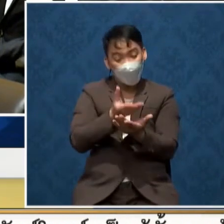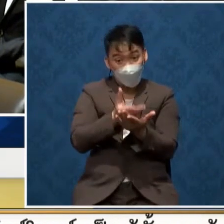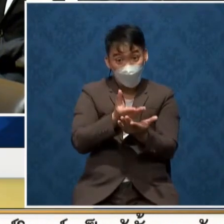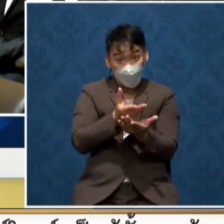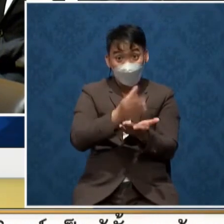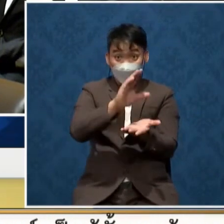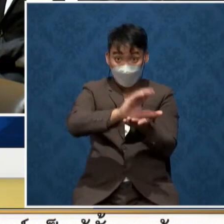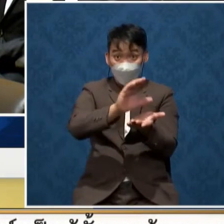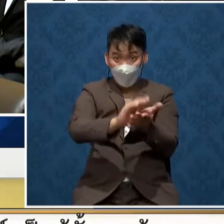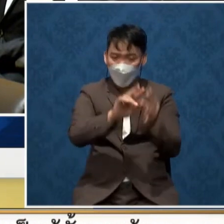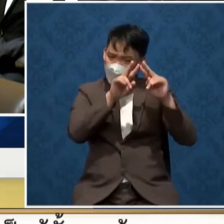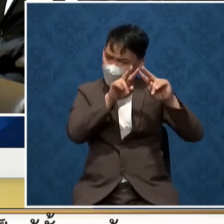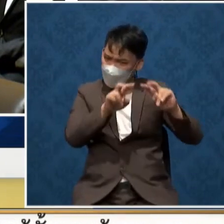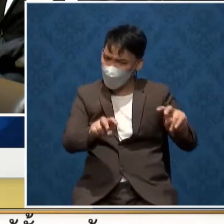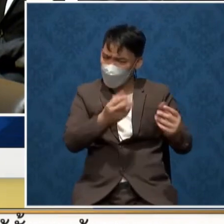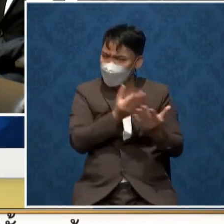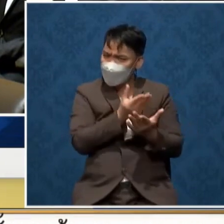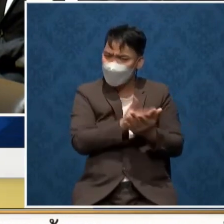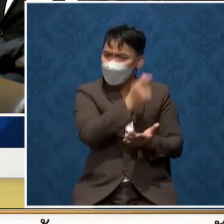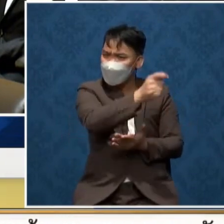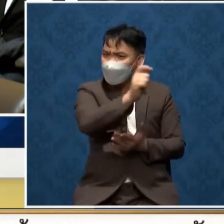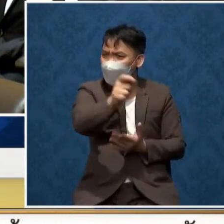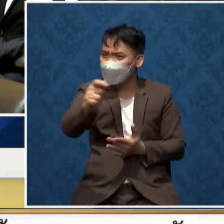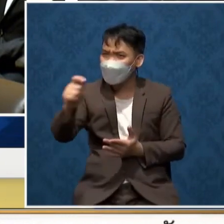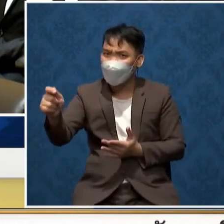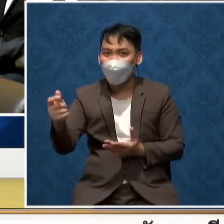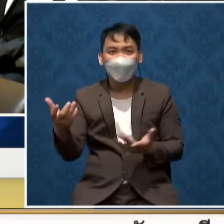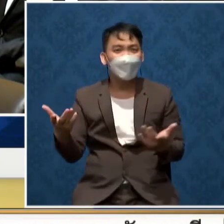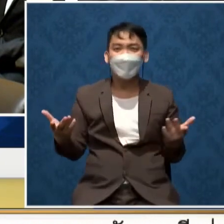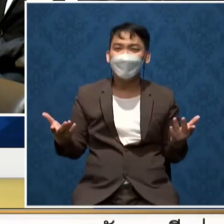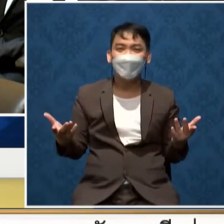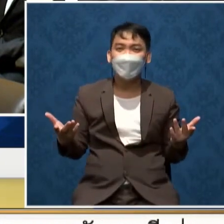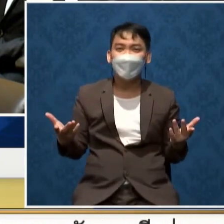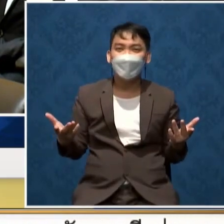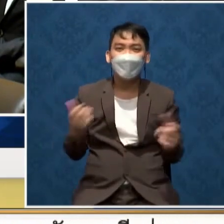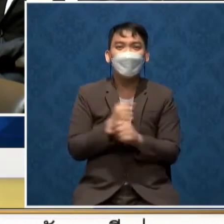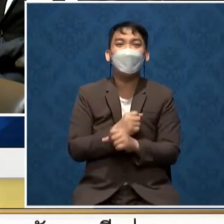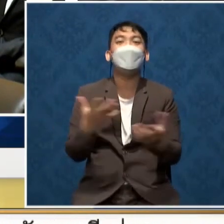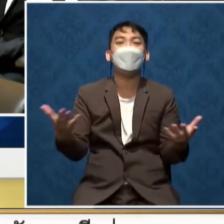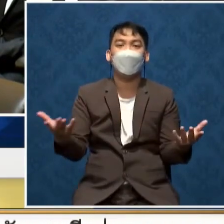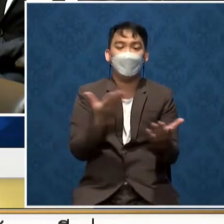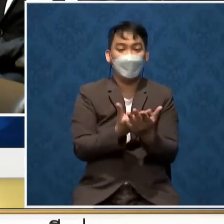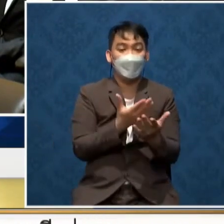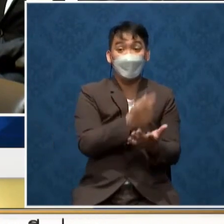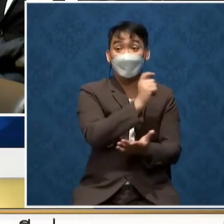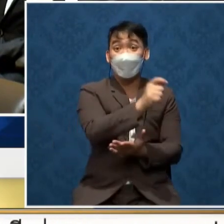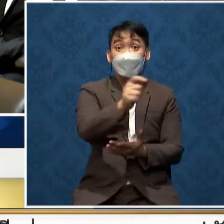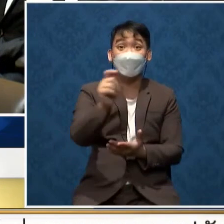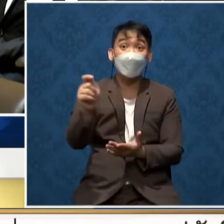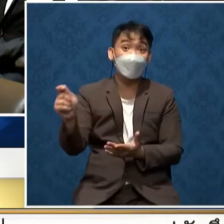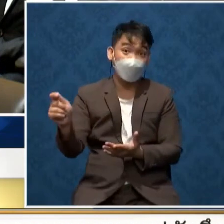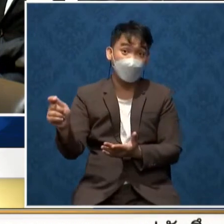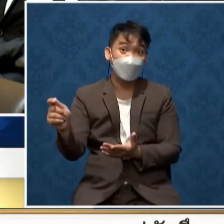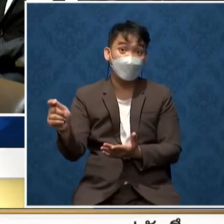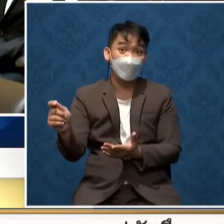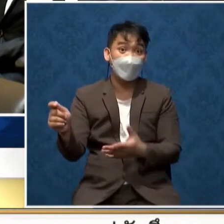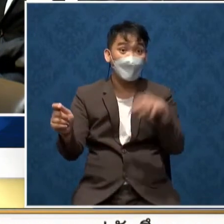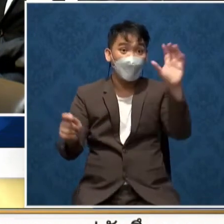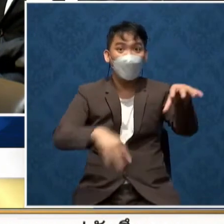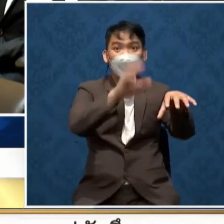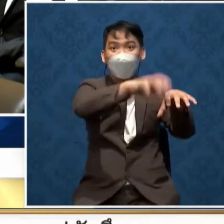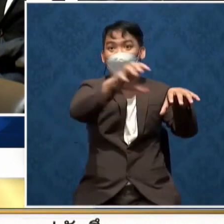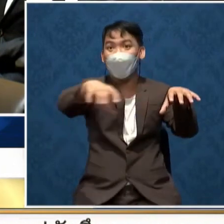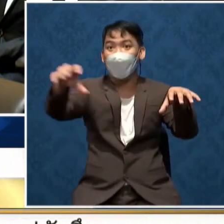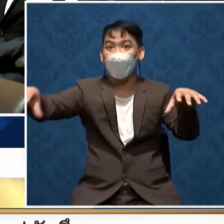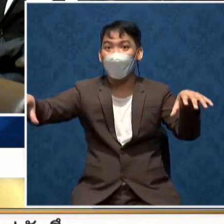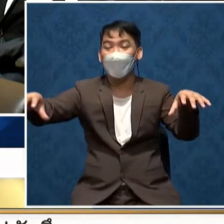ะครับและการจ่ายเงินนะครับการจ่ายเงินให้กับหน่วยรับงบประมาณนะครับโดยเฉพาะใน